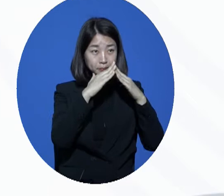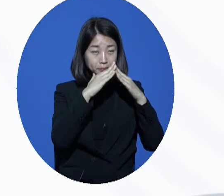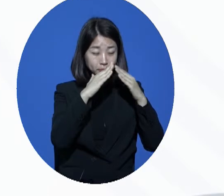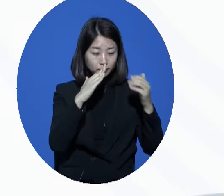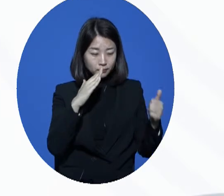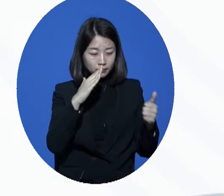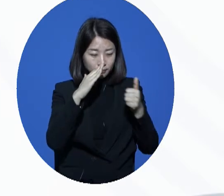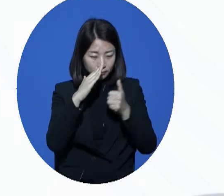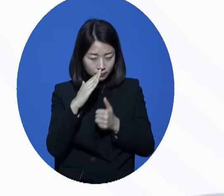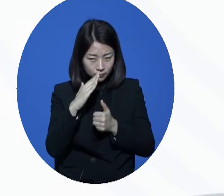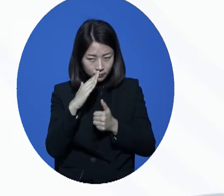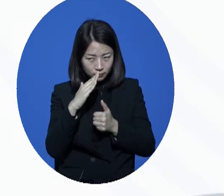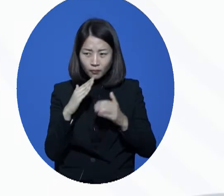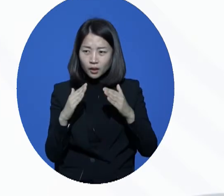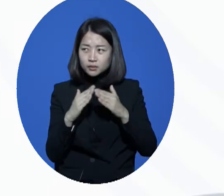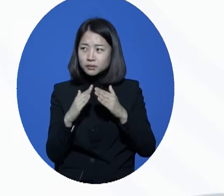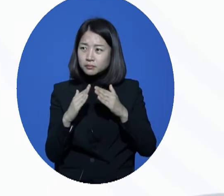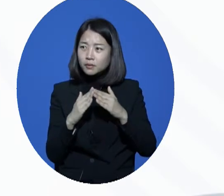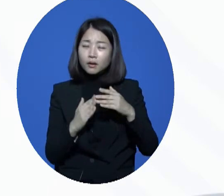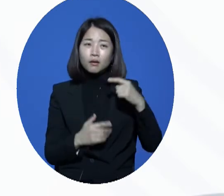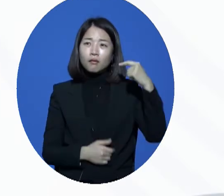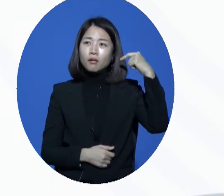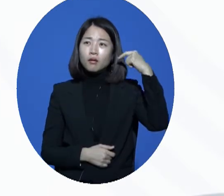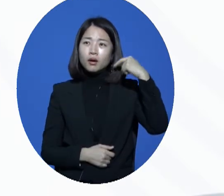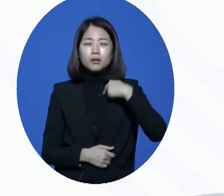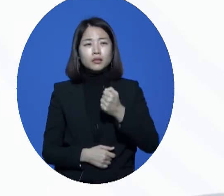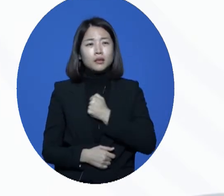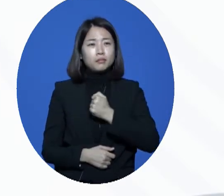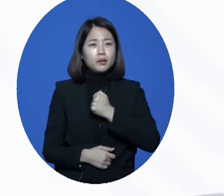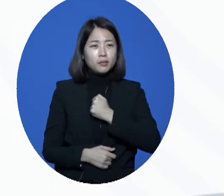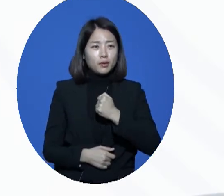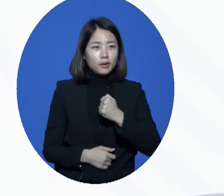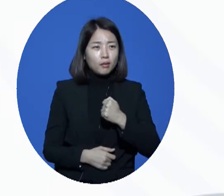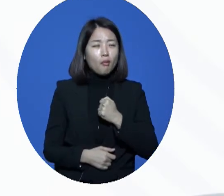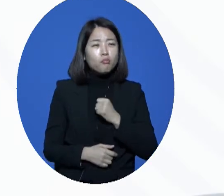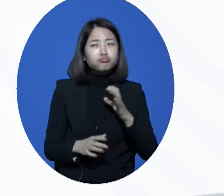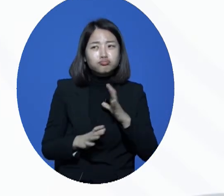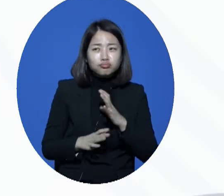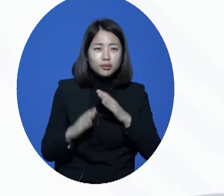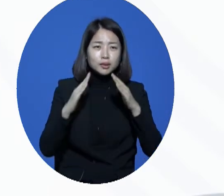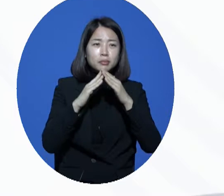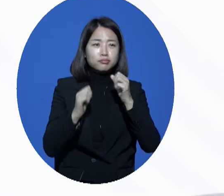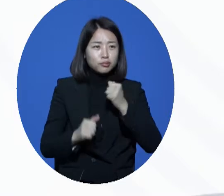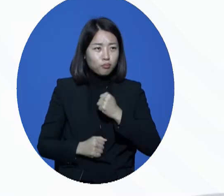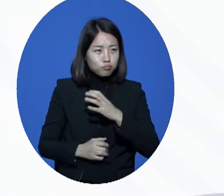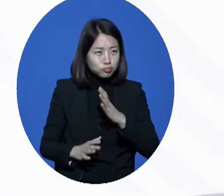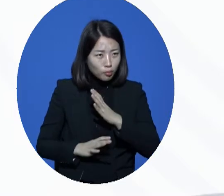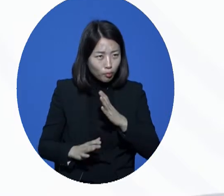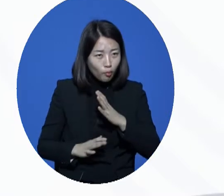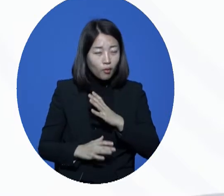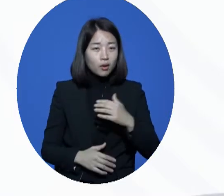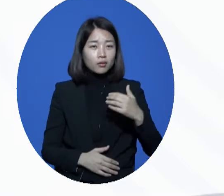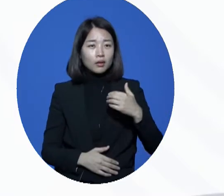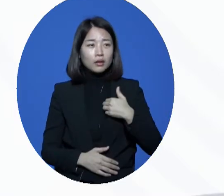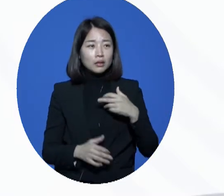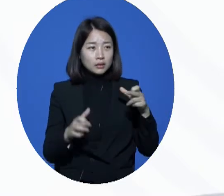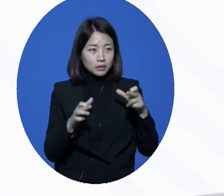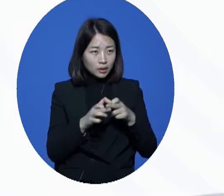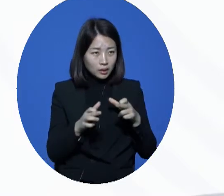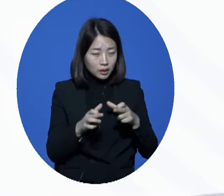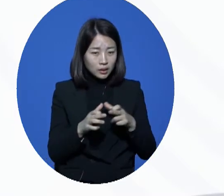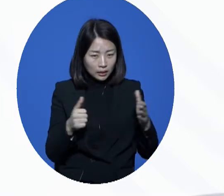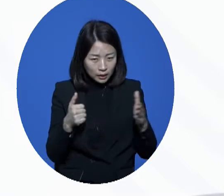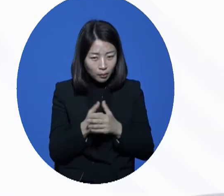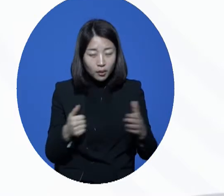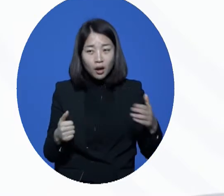되었습니다. 무기력과 공포가 그를 지배했고 그는 장애인이었기 때문에 아무것도 할 수 없어야